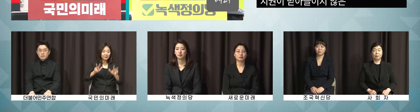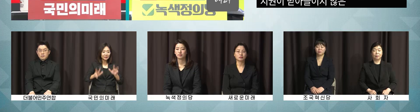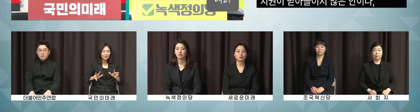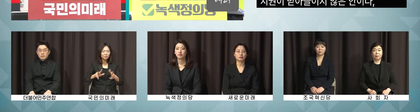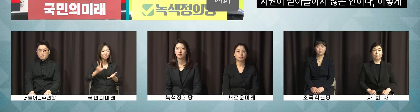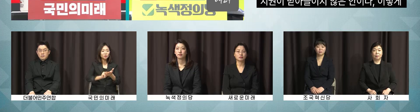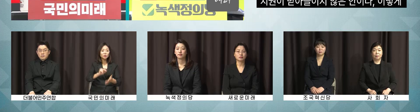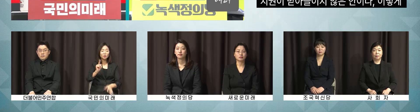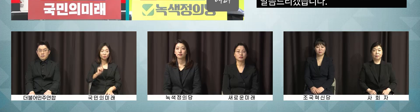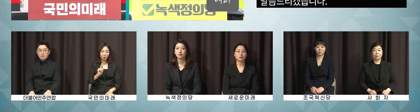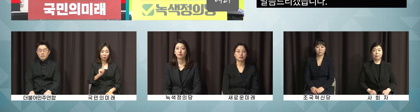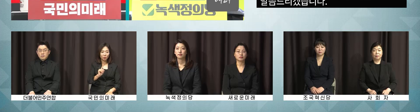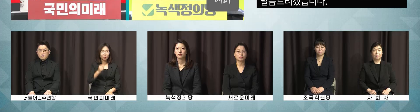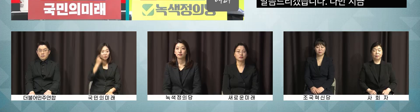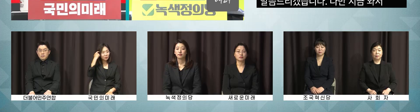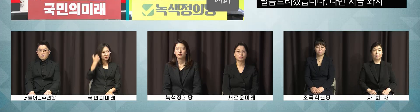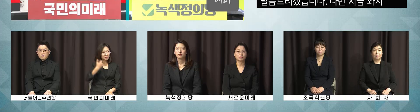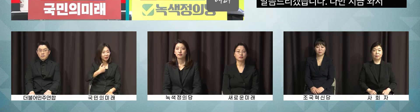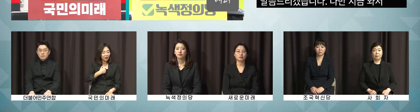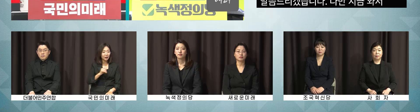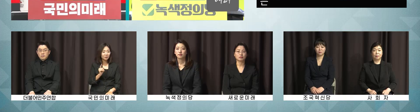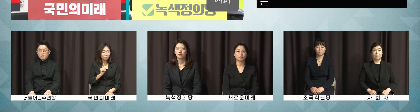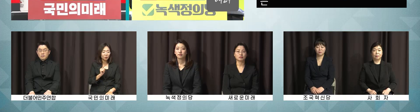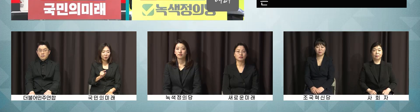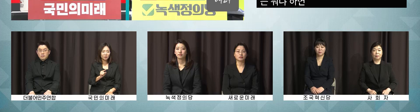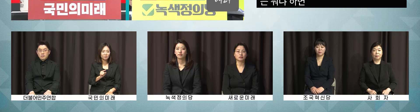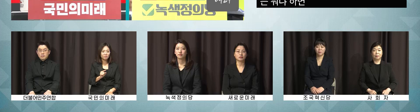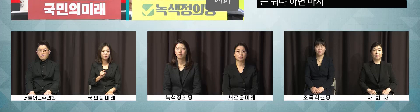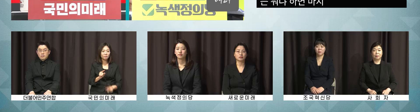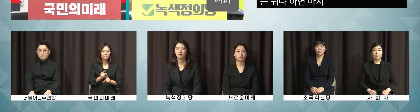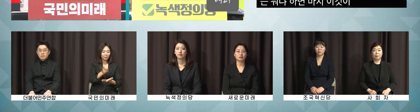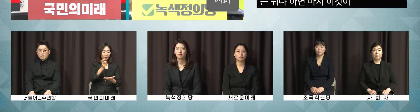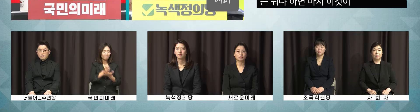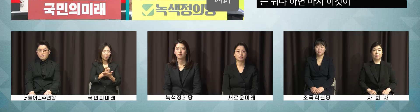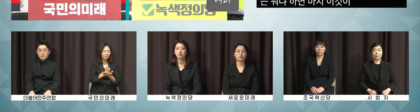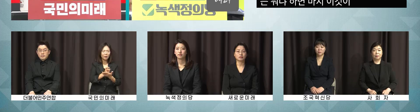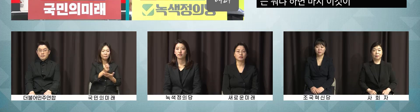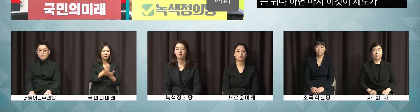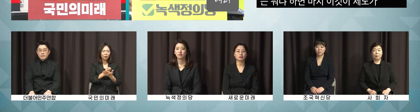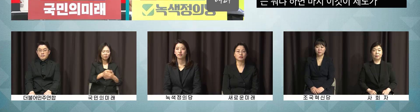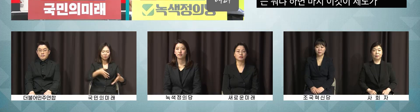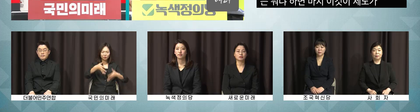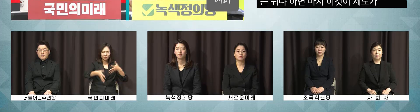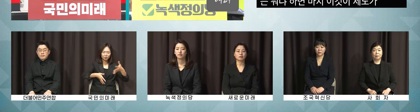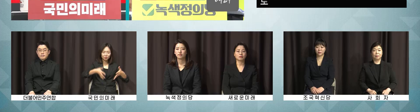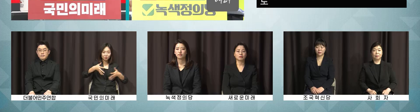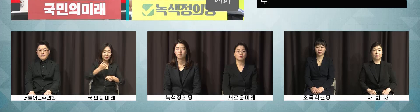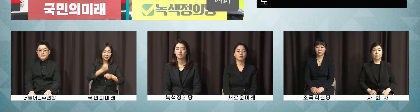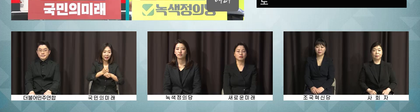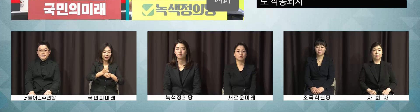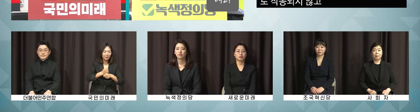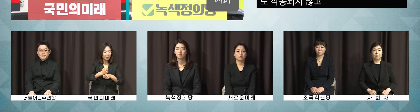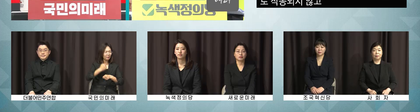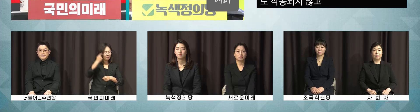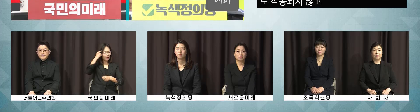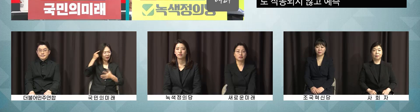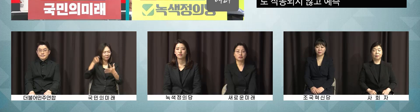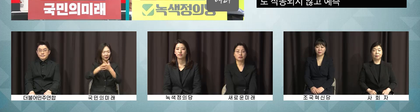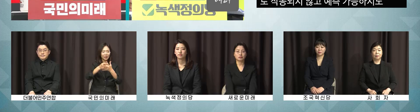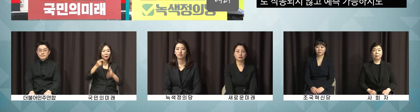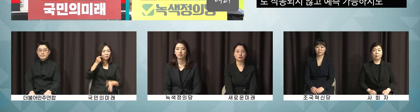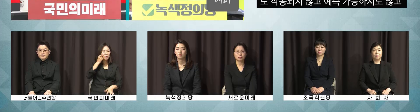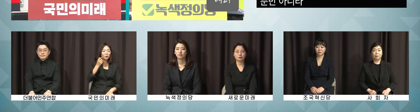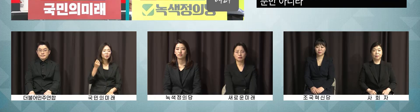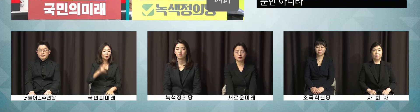와서 문제는 뭐냐라고 하면 마치 이것이 제도가 제대로 작동되지 않고 예측 가능하지도 않고 뿐만